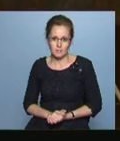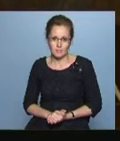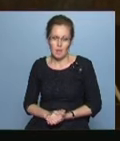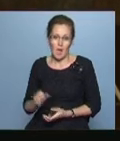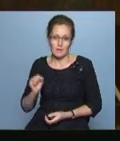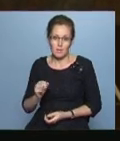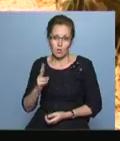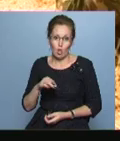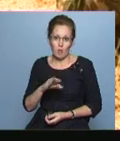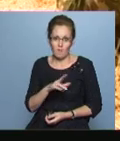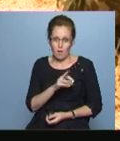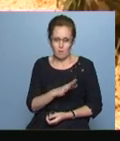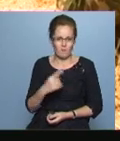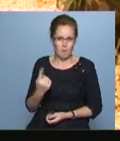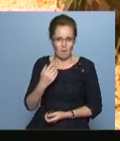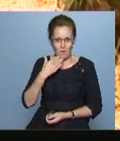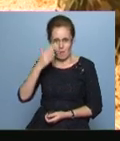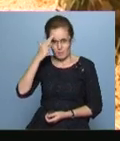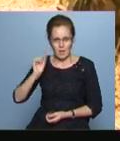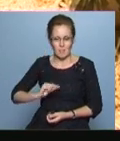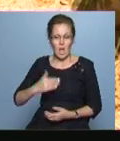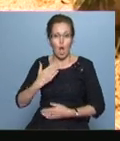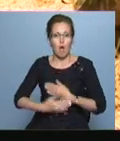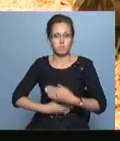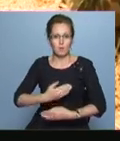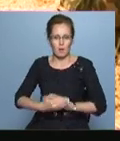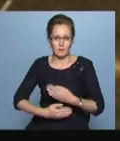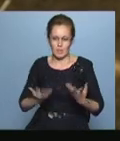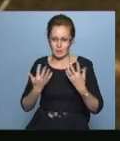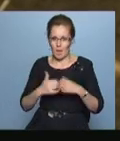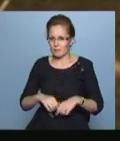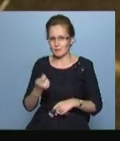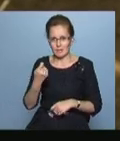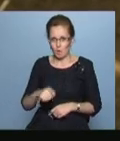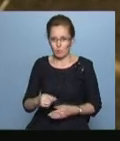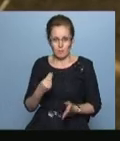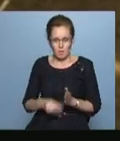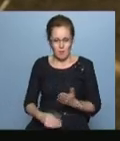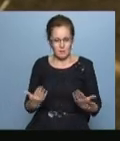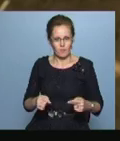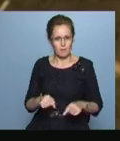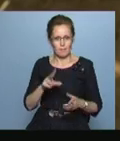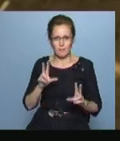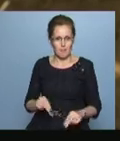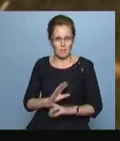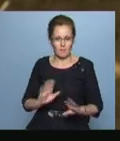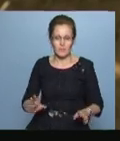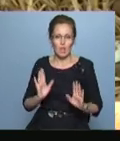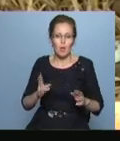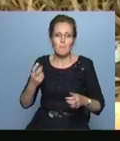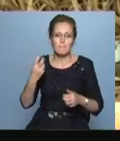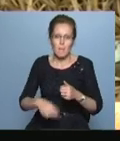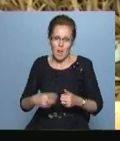Александр Котовалов первое лето работает на комбайне. Техника еще ни разу не подводила, а вот сегодня не повезло. Но не только поломка